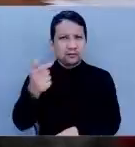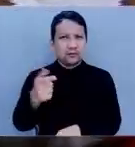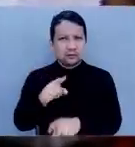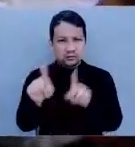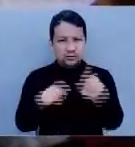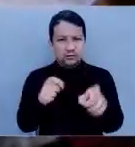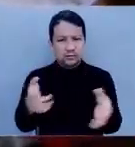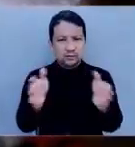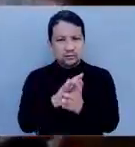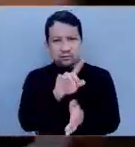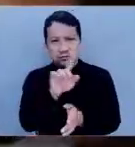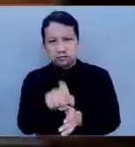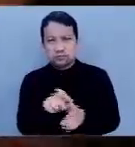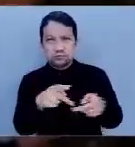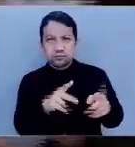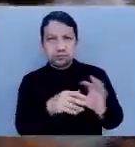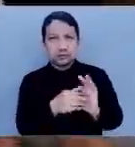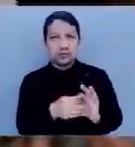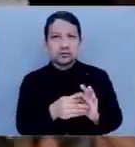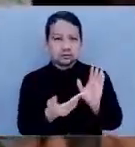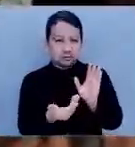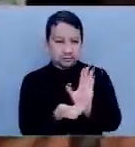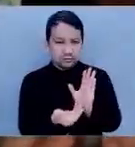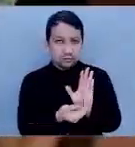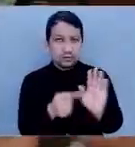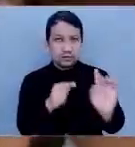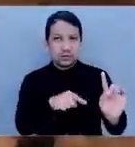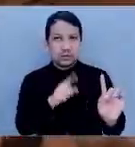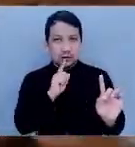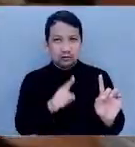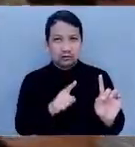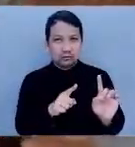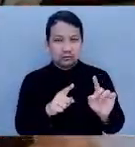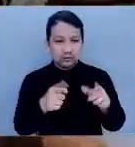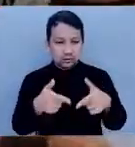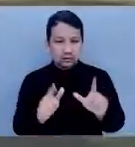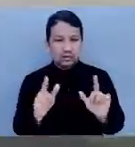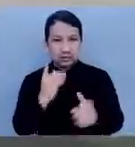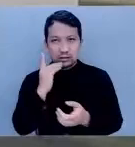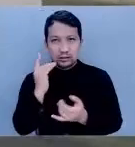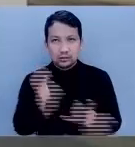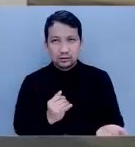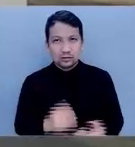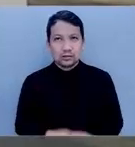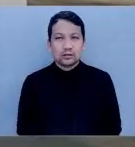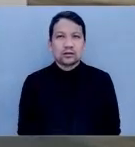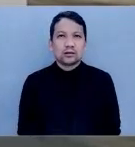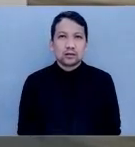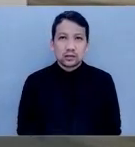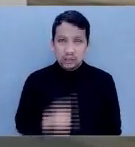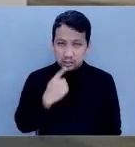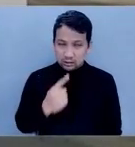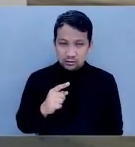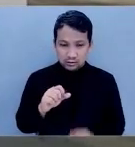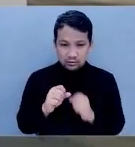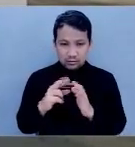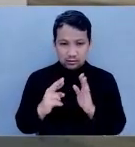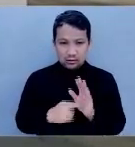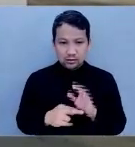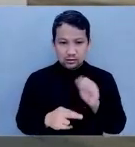hinihinalang smugglers para patunayang sila ay mga lehitimong importer sa ilalim ng ra